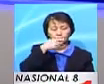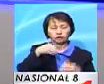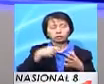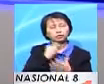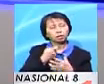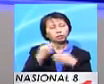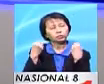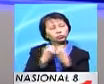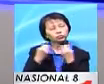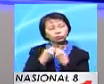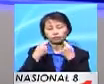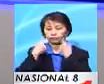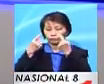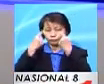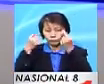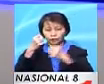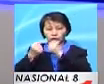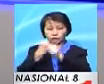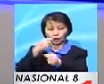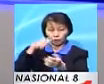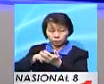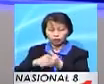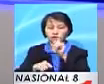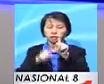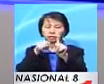daripada jumlah yang berjaya pada tahun ini,